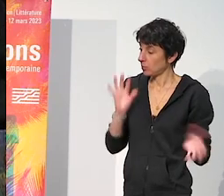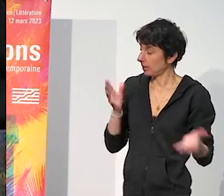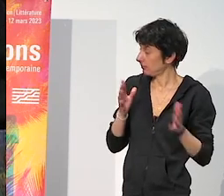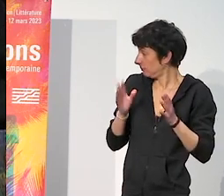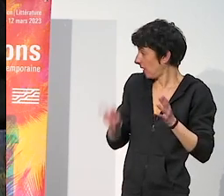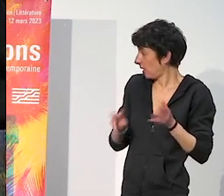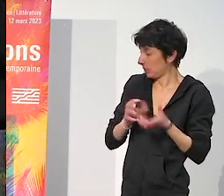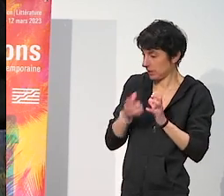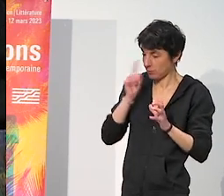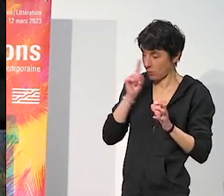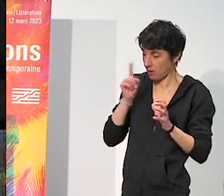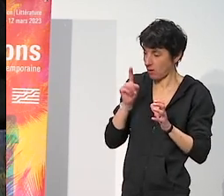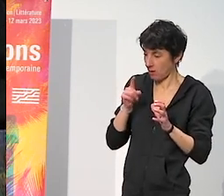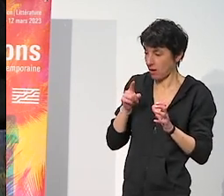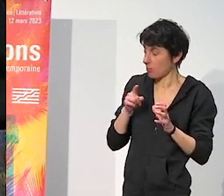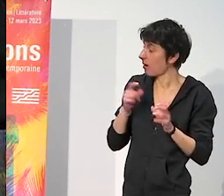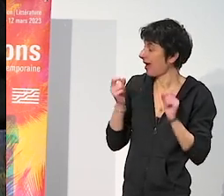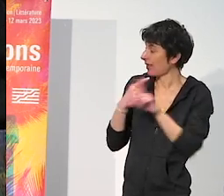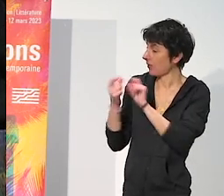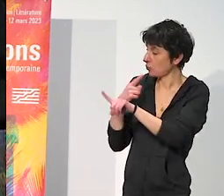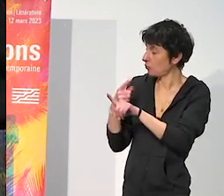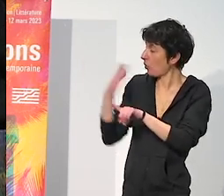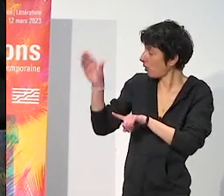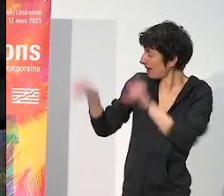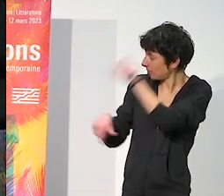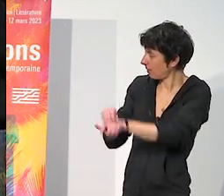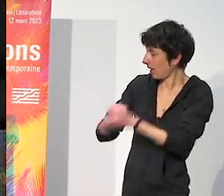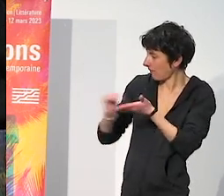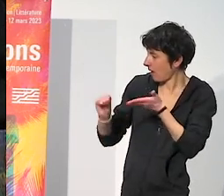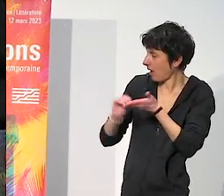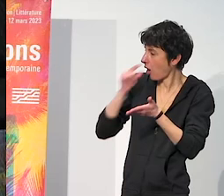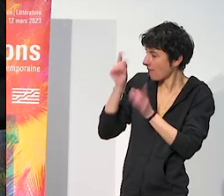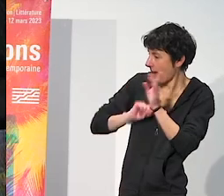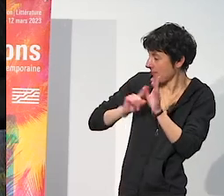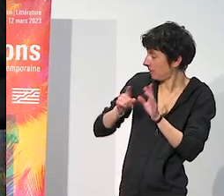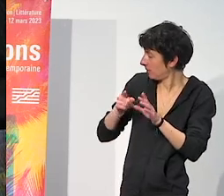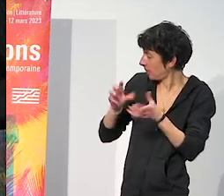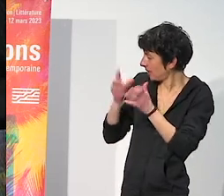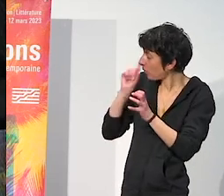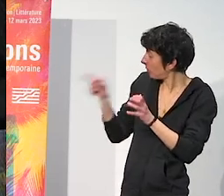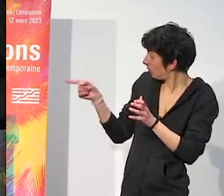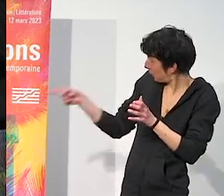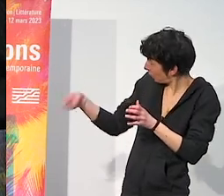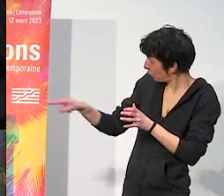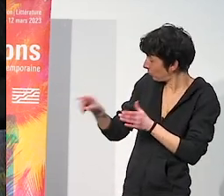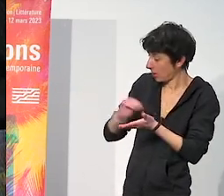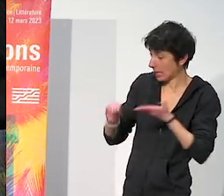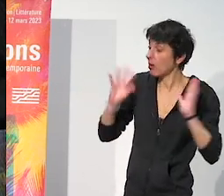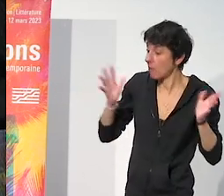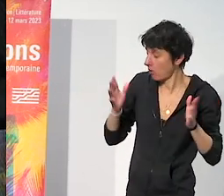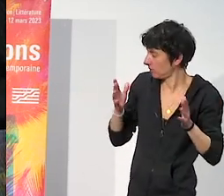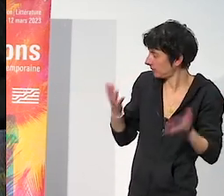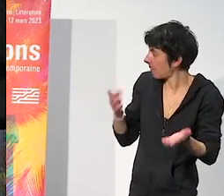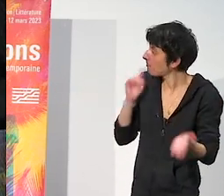compliqué, après avoir fait beaucoup d'interviews d'écrivaines et d'écrivains, cette question, c'est toujours un peu compliqué, c'est comment écrivez-vous ? Alors, je ne sais pas